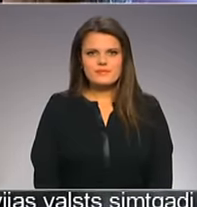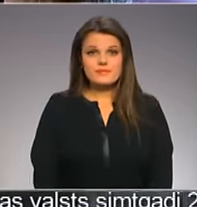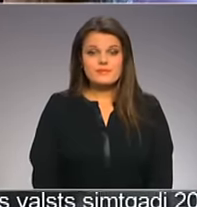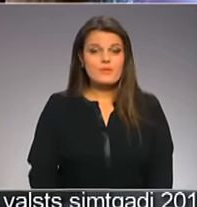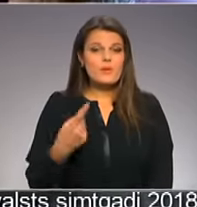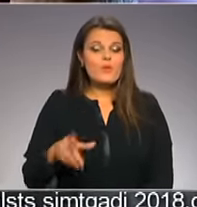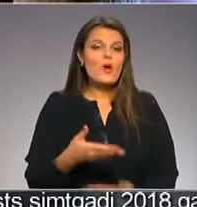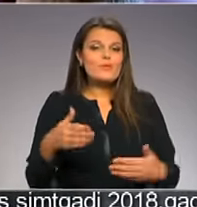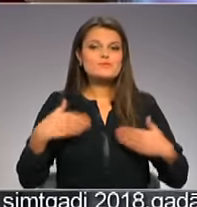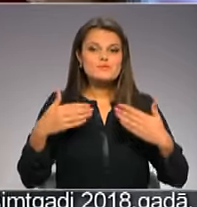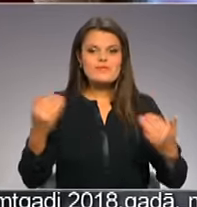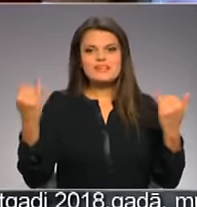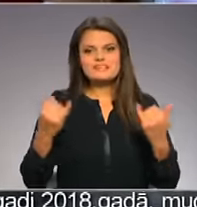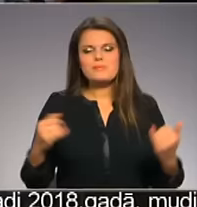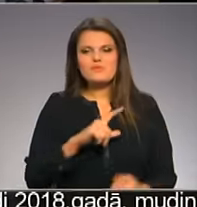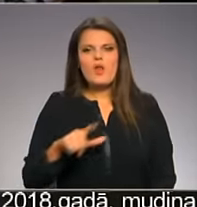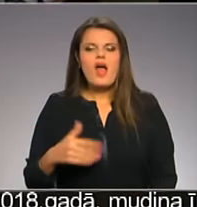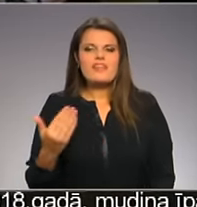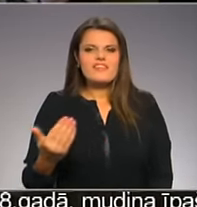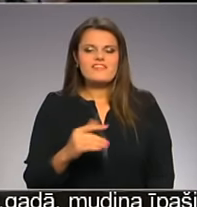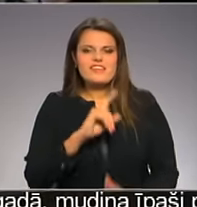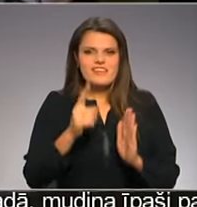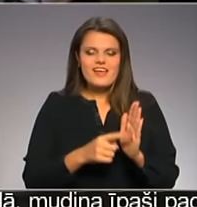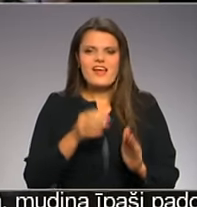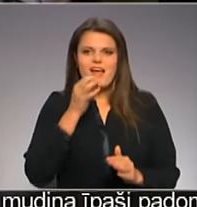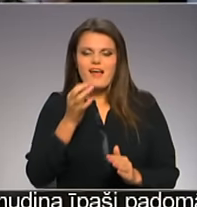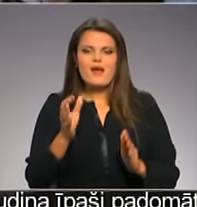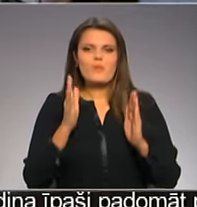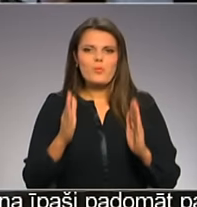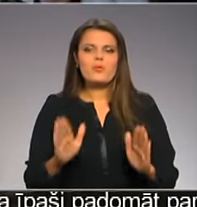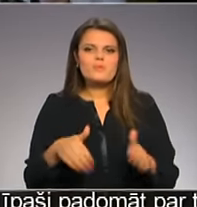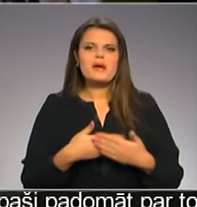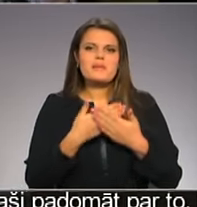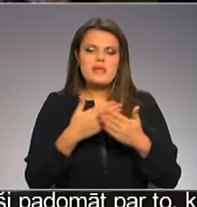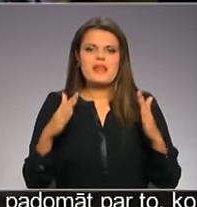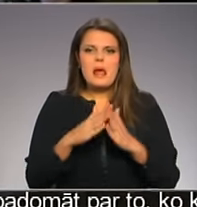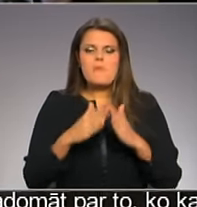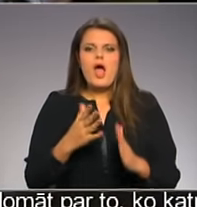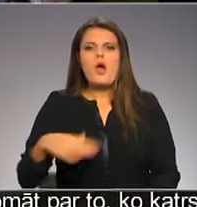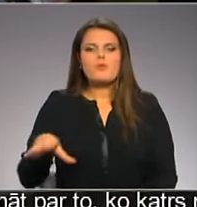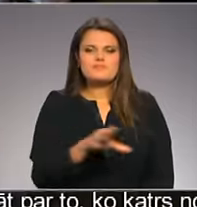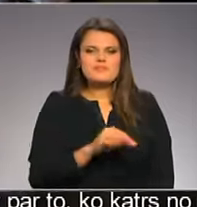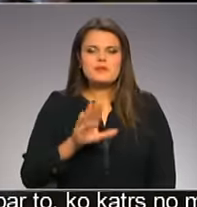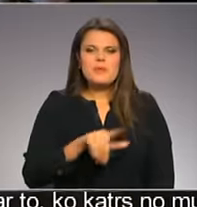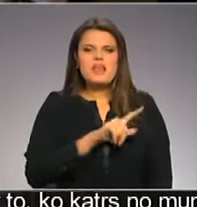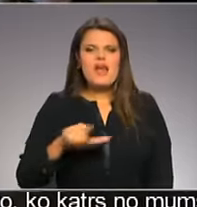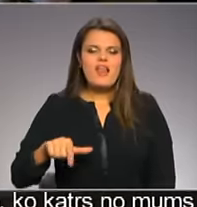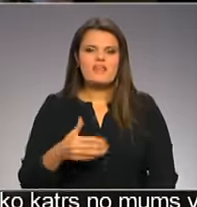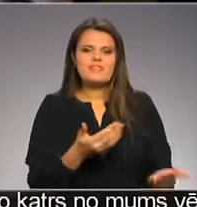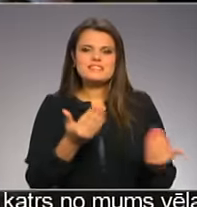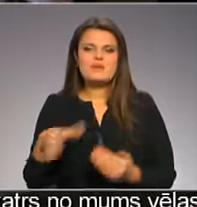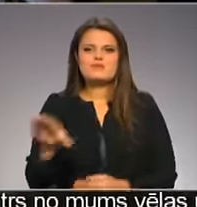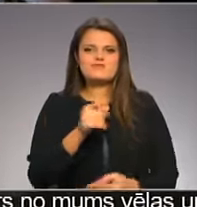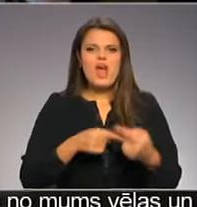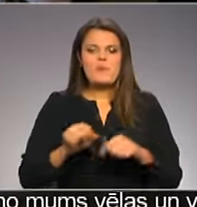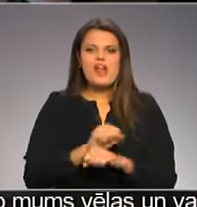Ko jūs novēlētu Ziemassvētkos Latvijai? Būt par mīļām mājām mums visiem. Lai Latvija sauc visus atpakaļ un